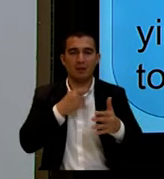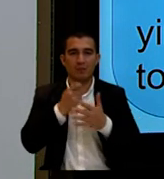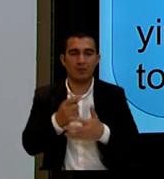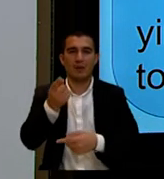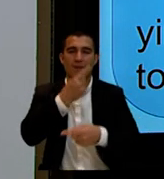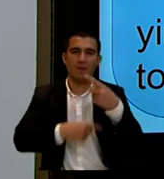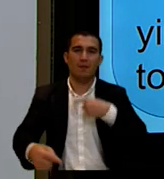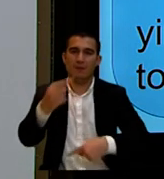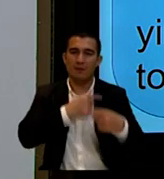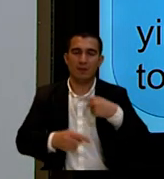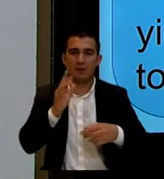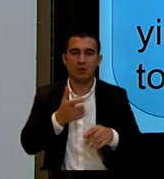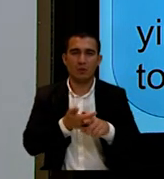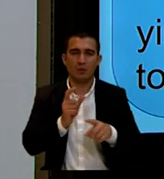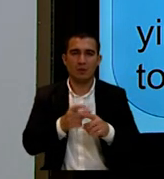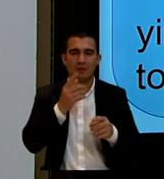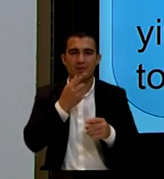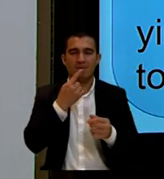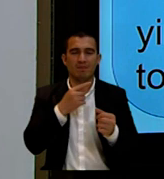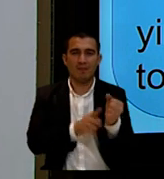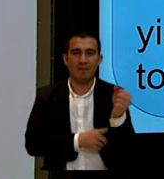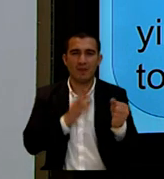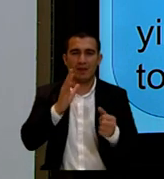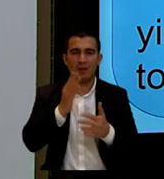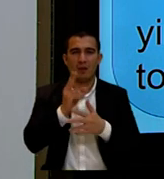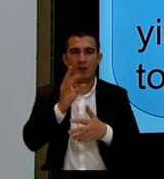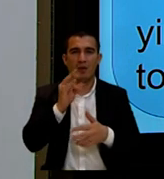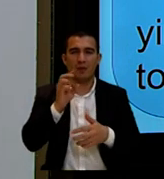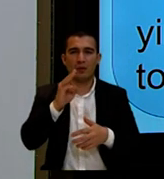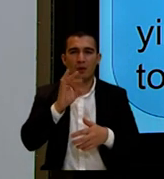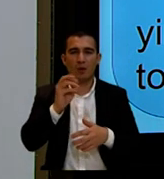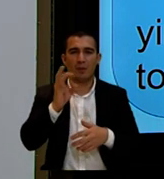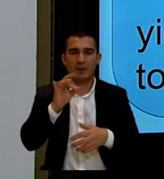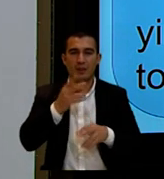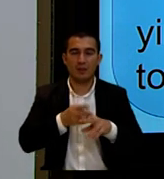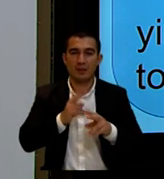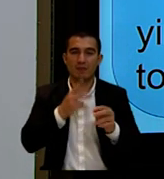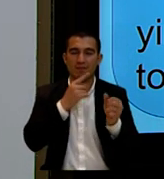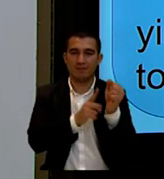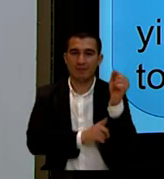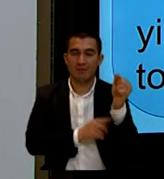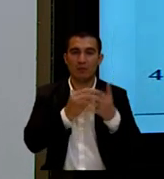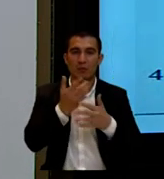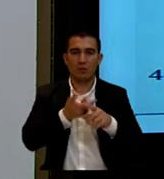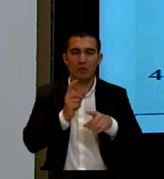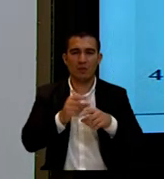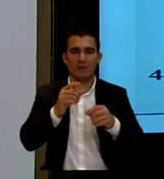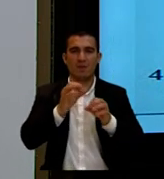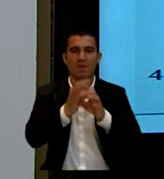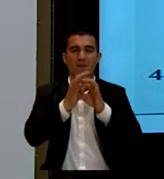yirik tomirlar devorining qisqarishi tufayli tomirlarida qon oqib turadi.